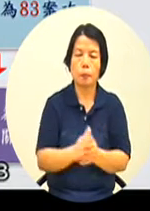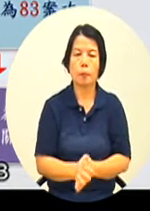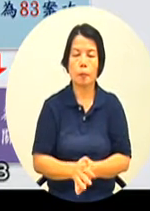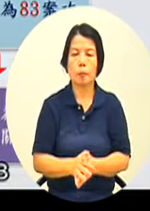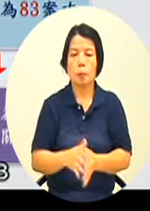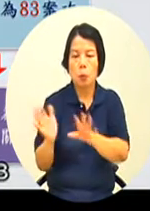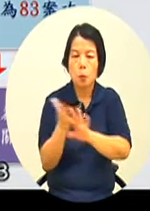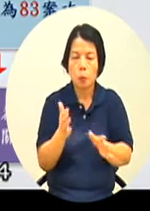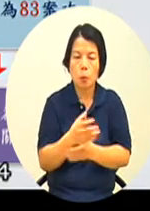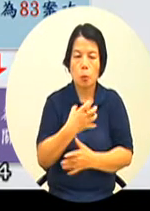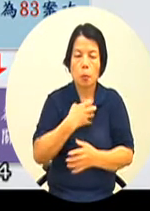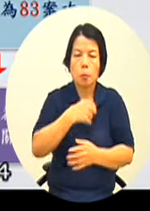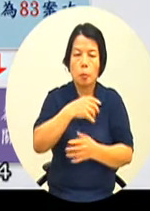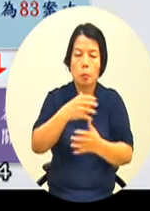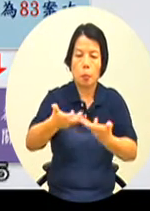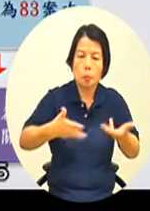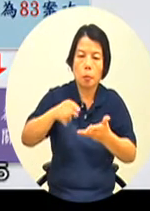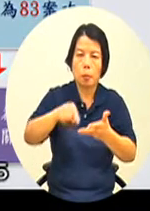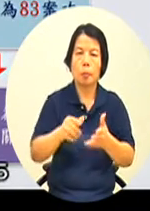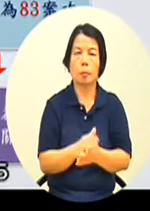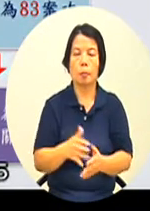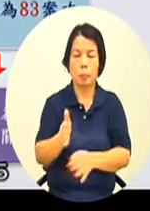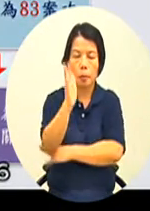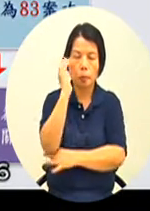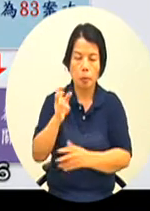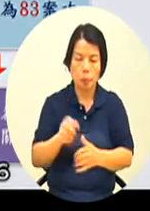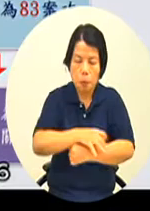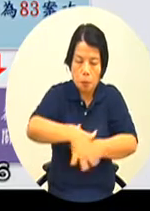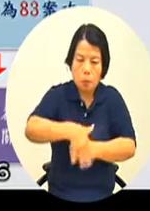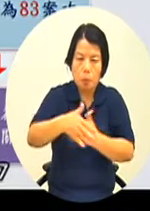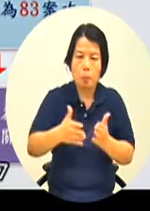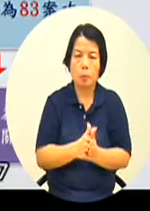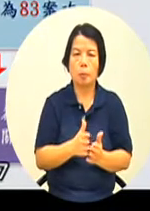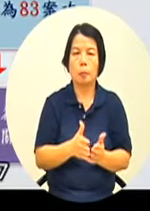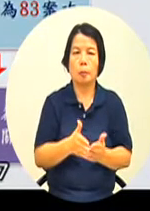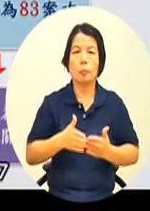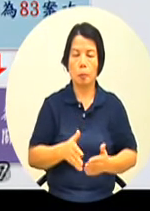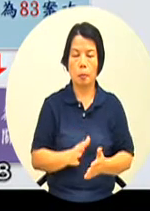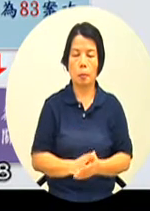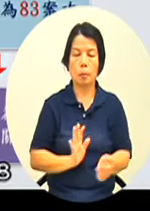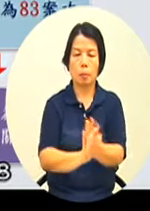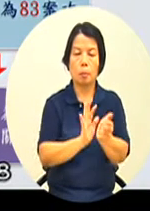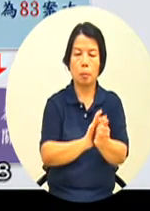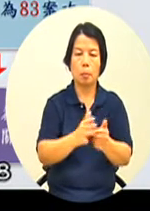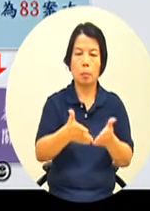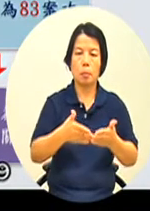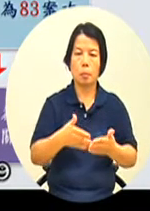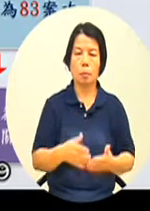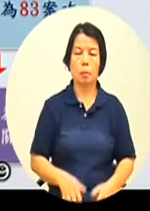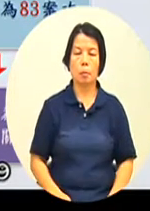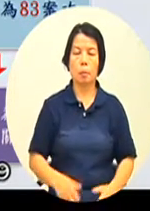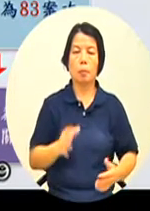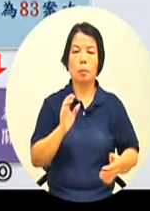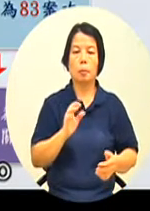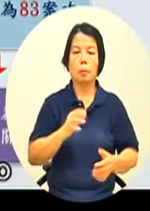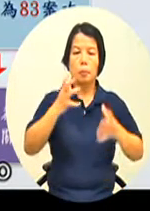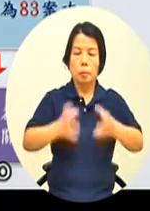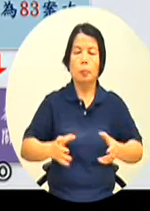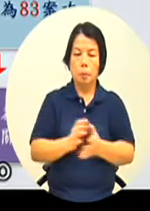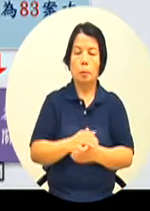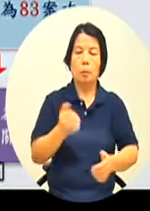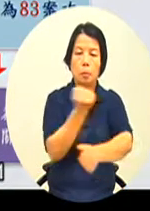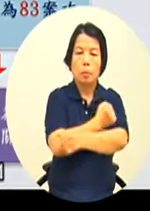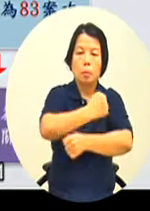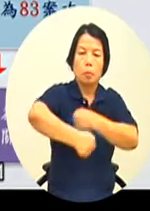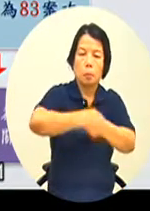我们督导所属各政风机构来选内实施专案的稽核。我们办理有如劳动安全